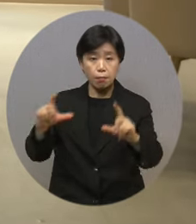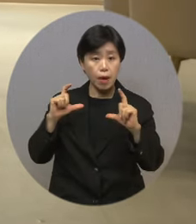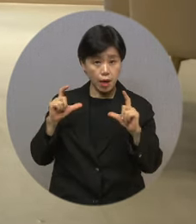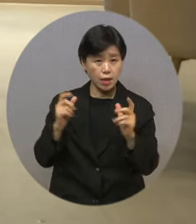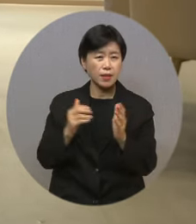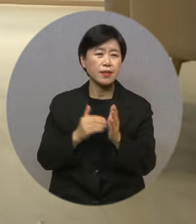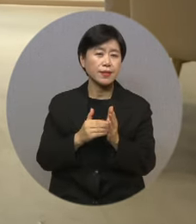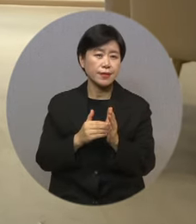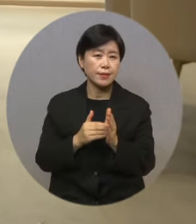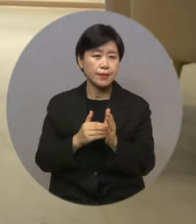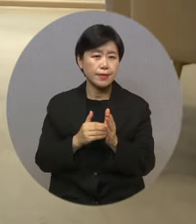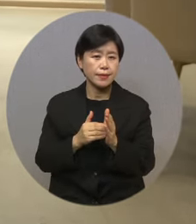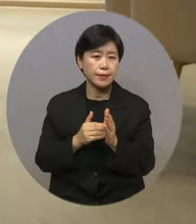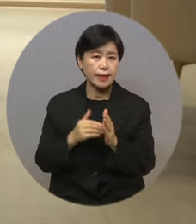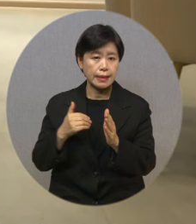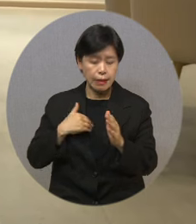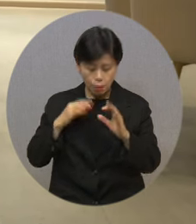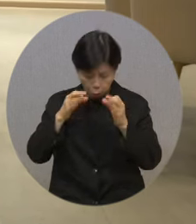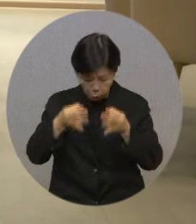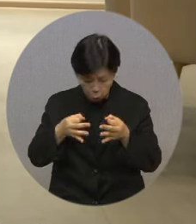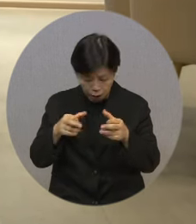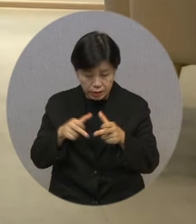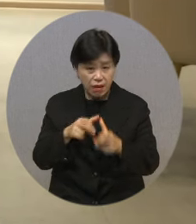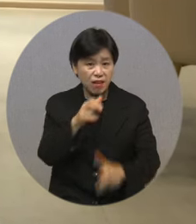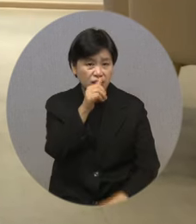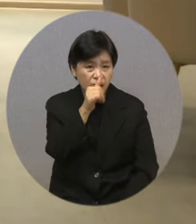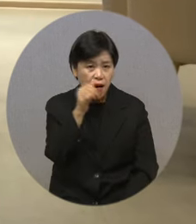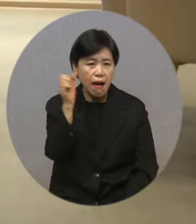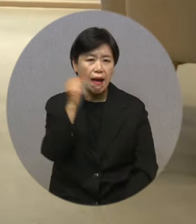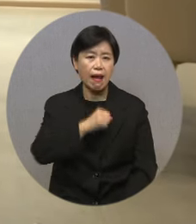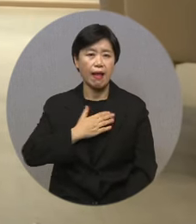장애가 있다는 것도 알게 돼서